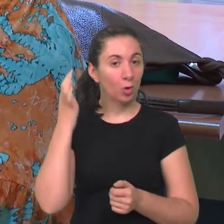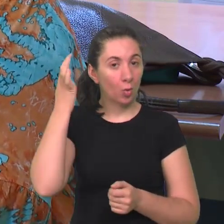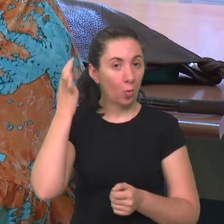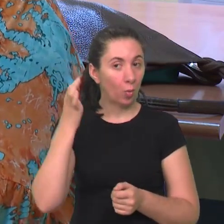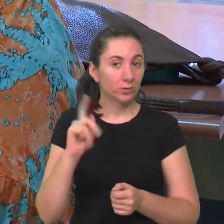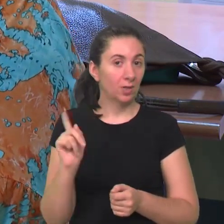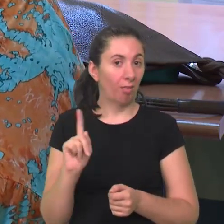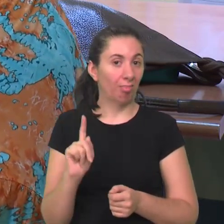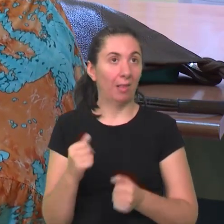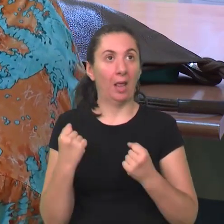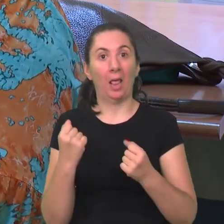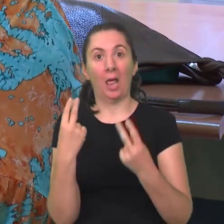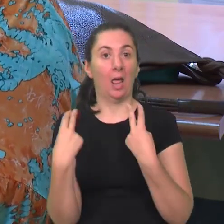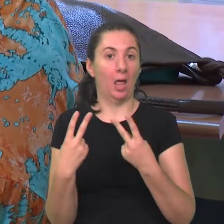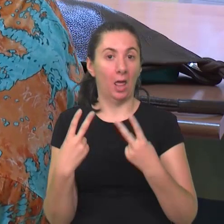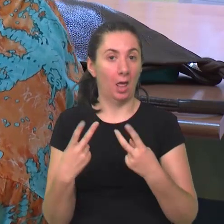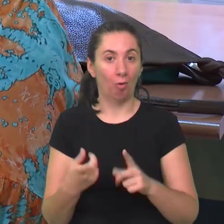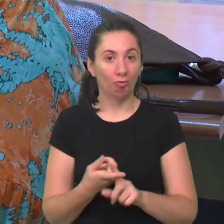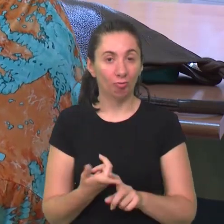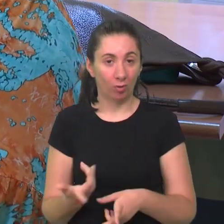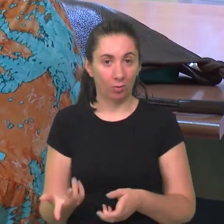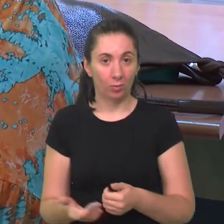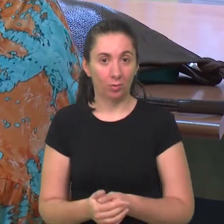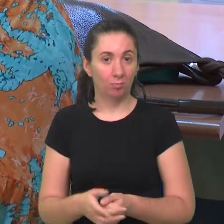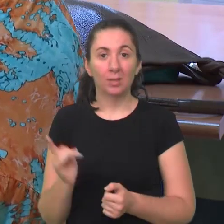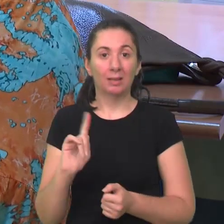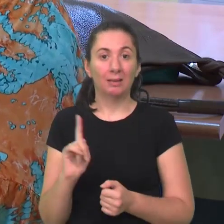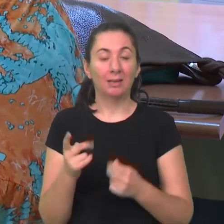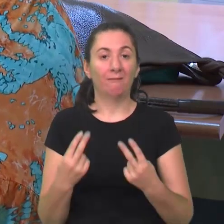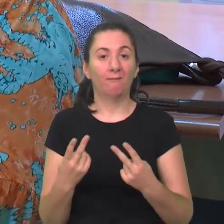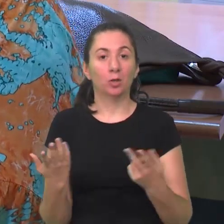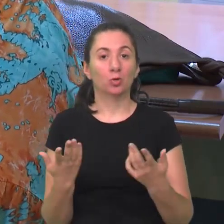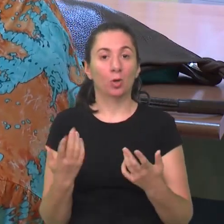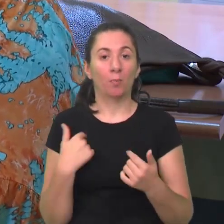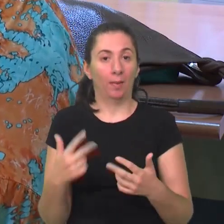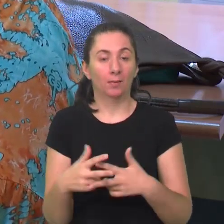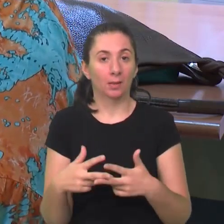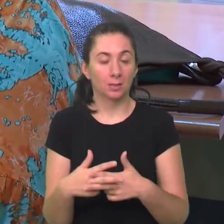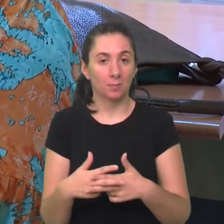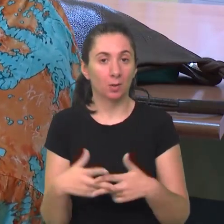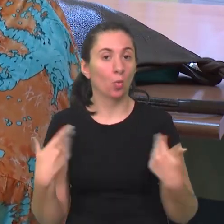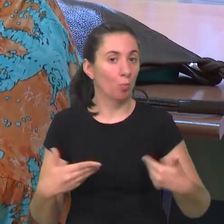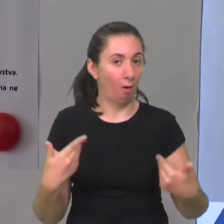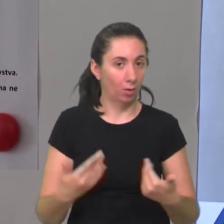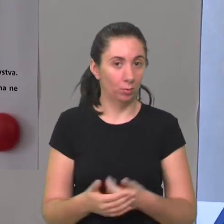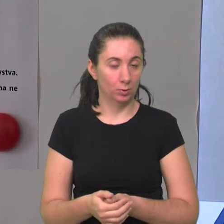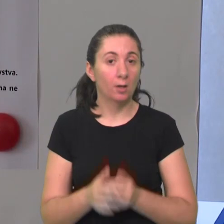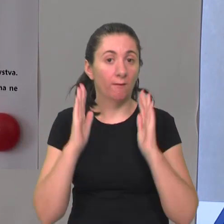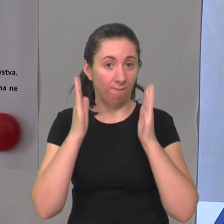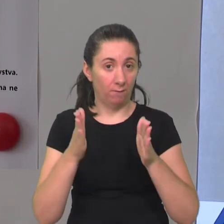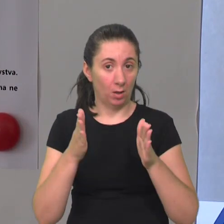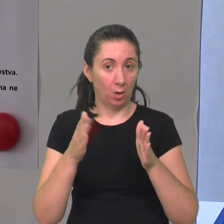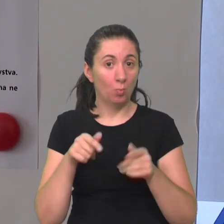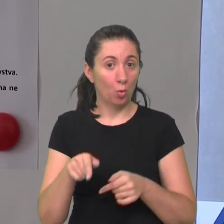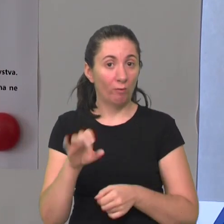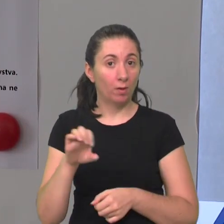nije tako jedan bitni faktor, pa onda nije tako ni bitno kako bi nas to smetalo u mladosti. Vjerujemo da ste